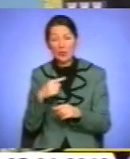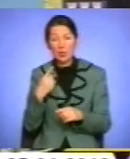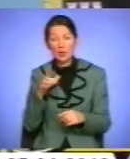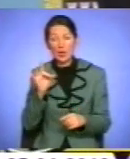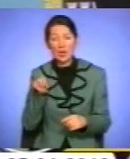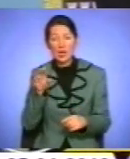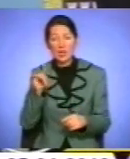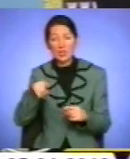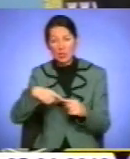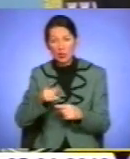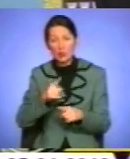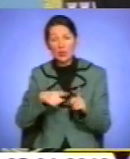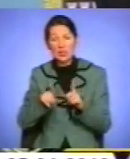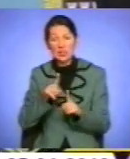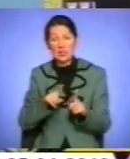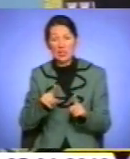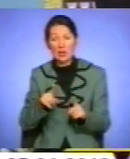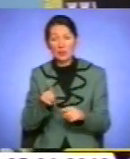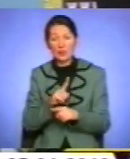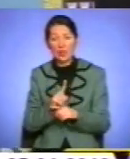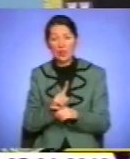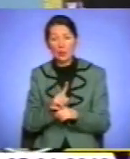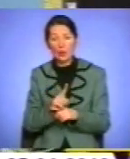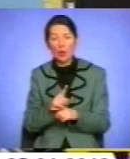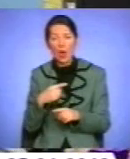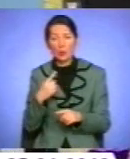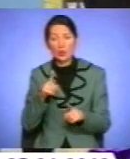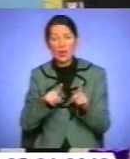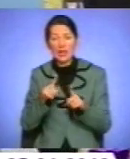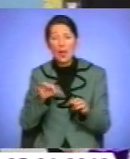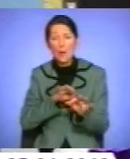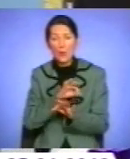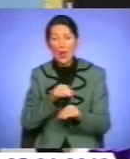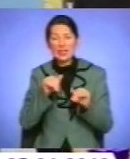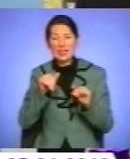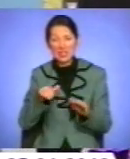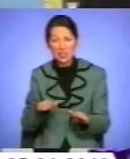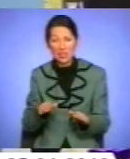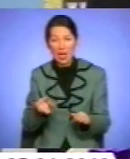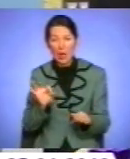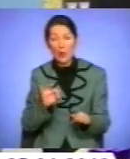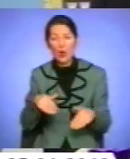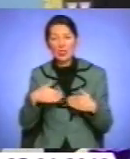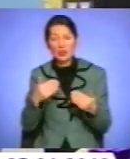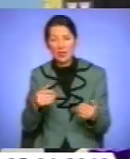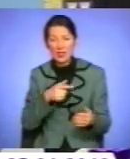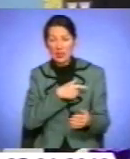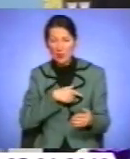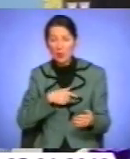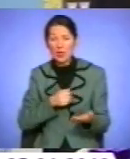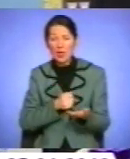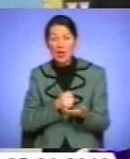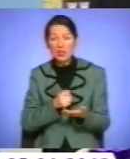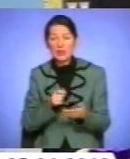ради, наступного засідання Тернопільської обласної ради, проект рішення про звернення депутатів Тернопільської обласної